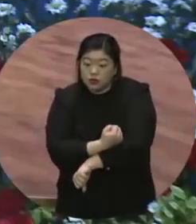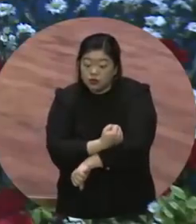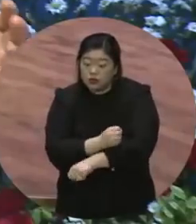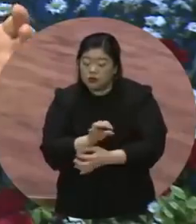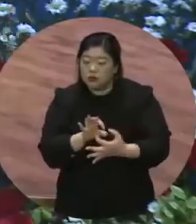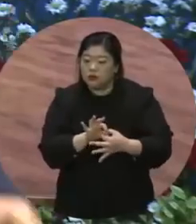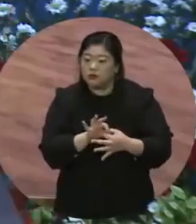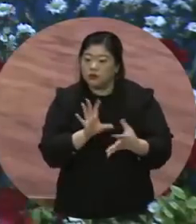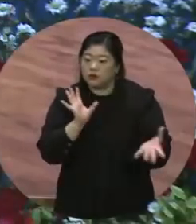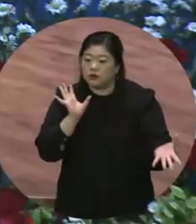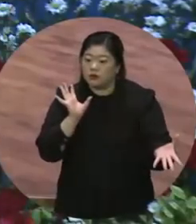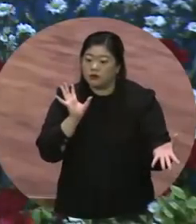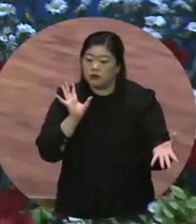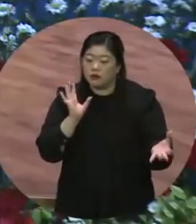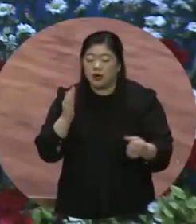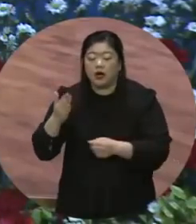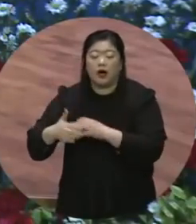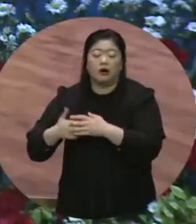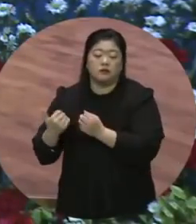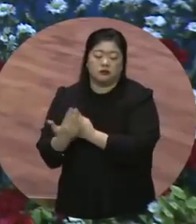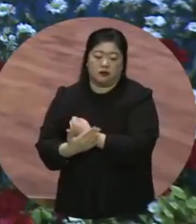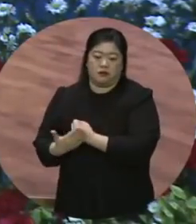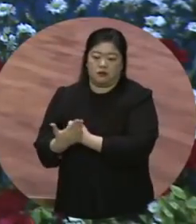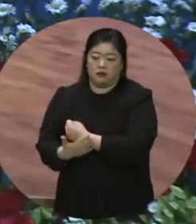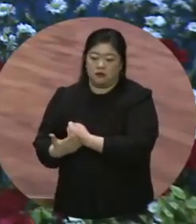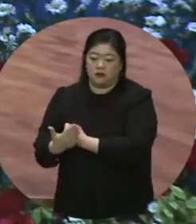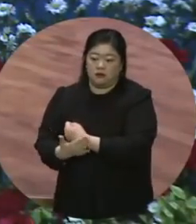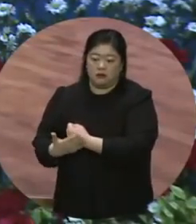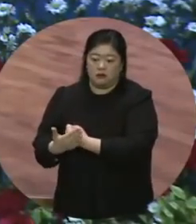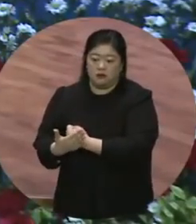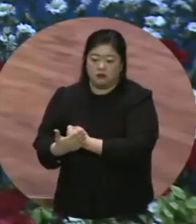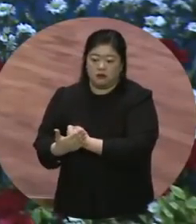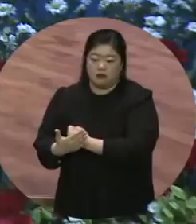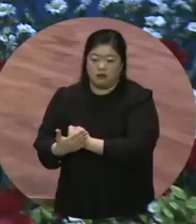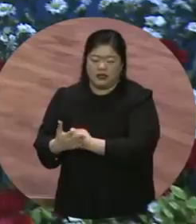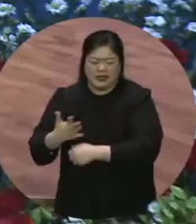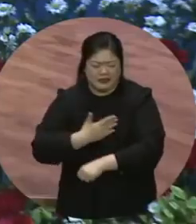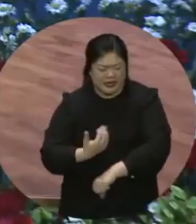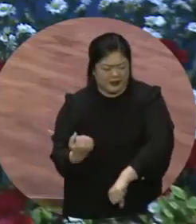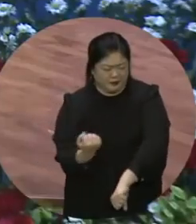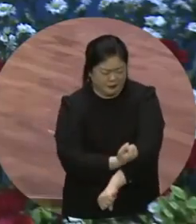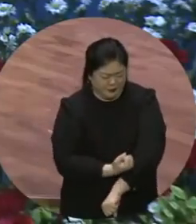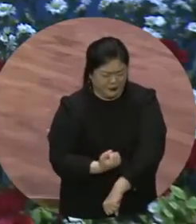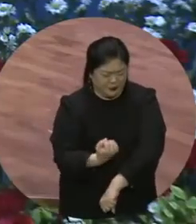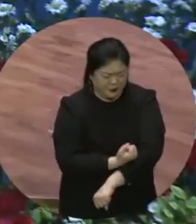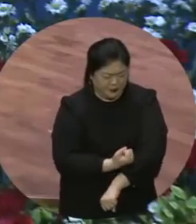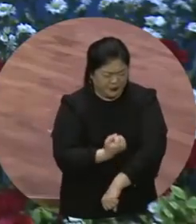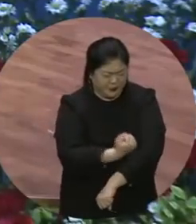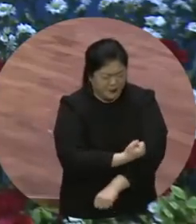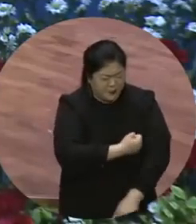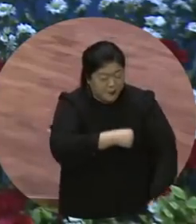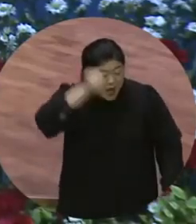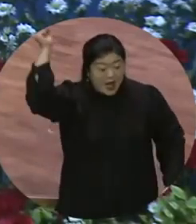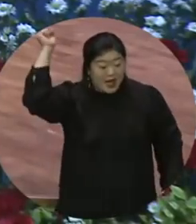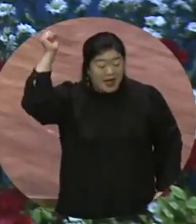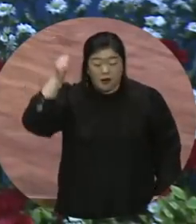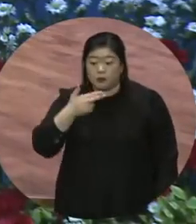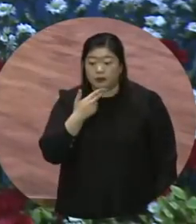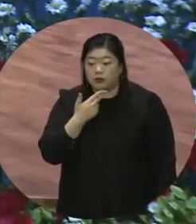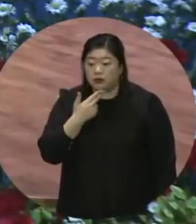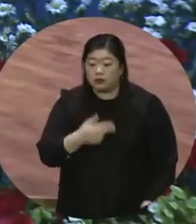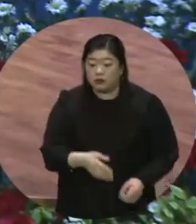하나님의 절대 은혜였다는 거예요. 아멘. 내가 어떤 노력이 아니라 전혀 기독교는 노력이 필요 없어요.